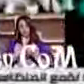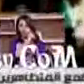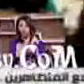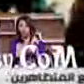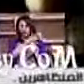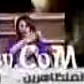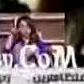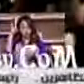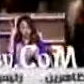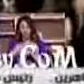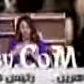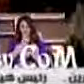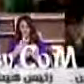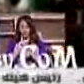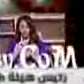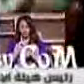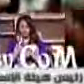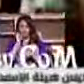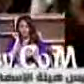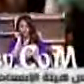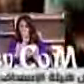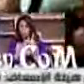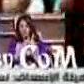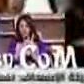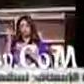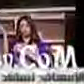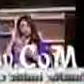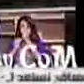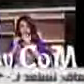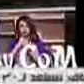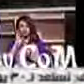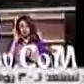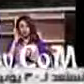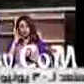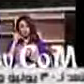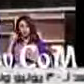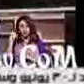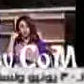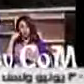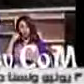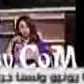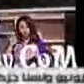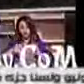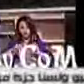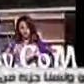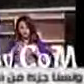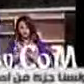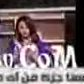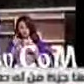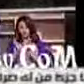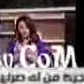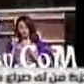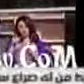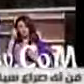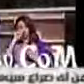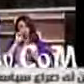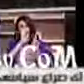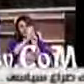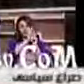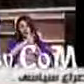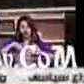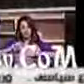يقف بمليشيات جماعه الاخوان انا دلوقتي يمكن لسه طالع من النيابه طب استاذ هان انا عايزك تقول لي ايه السيناريوهات المتوقعه